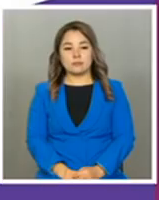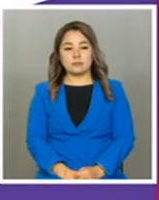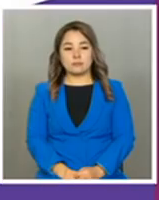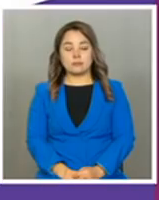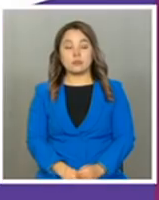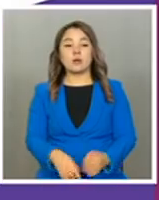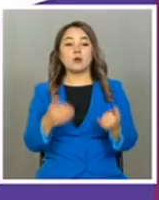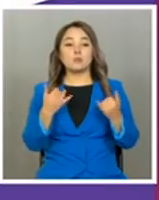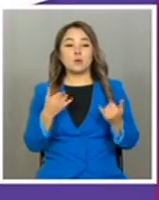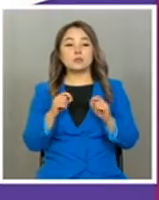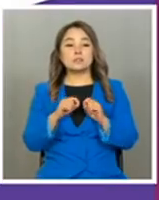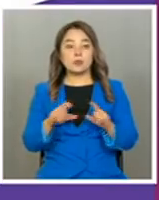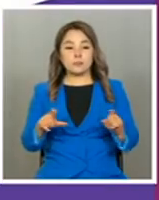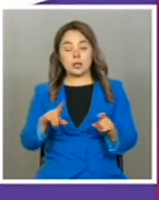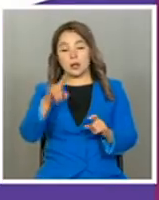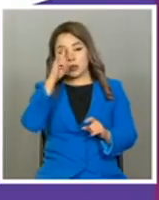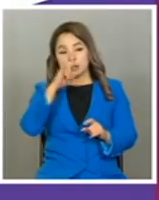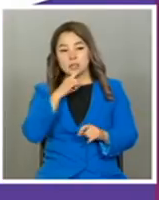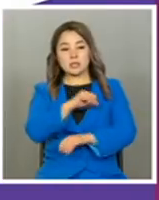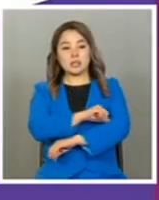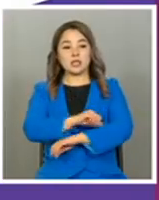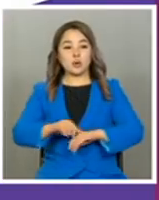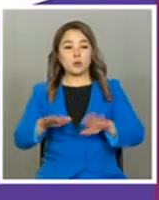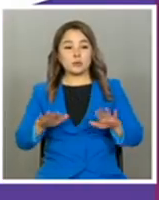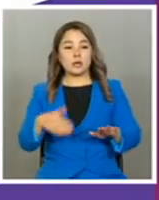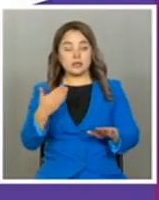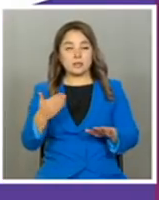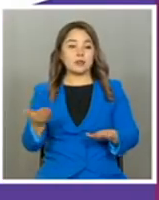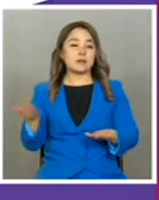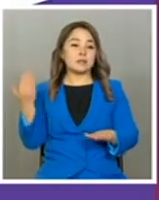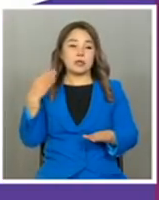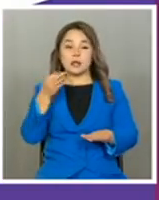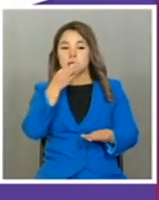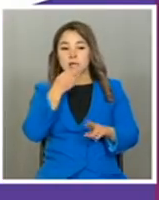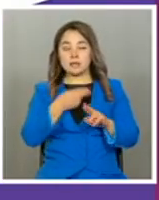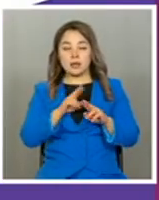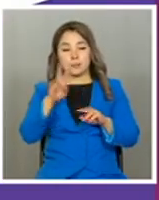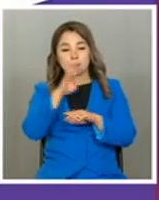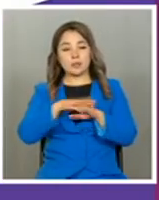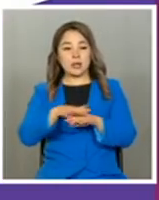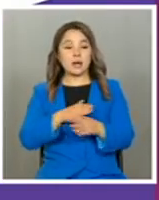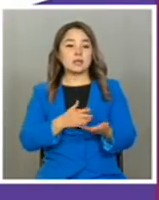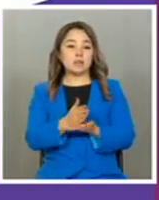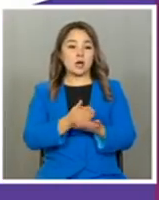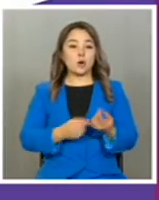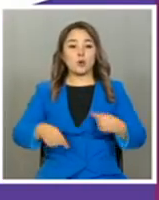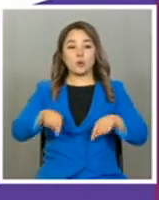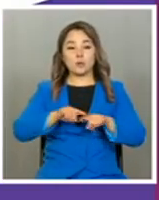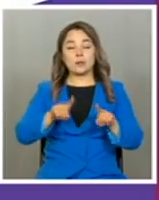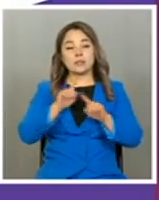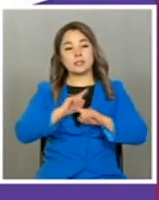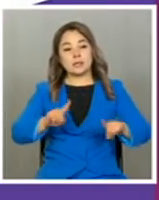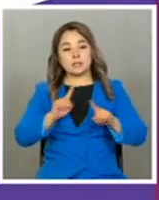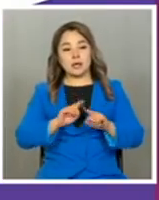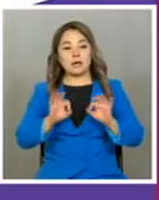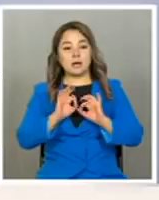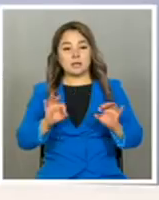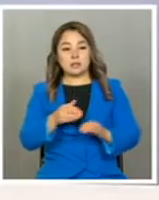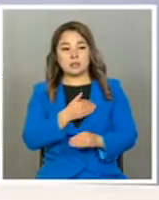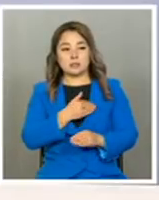Бүгінгі сабақта Қазақстан территориясындағы ерте мемлекеттердің саяси құрылымдық ерекшеліктерін